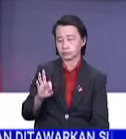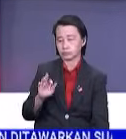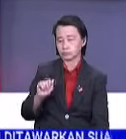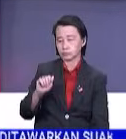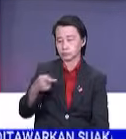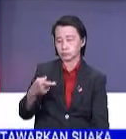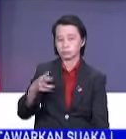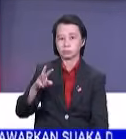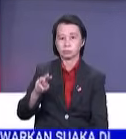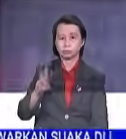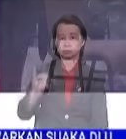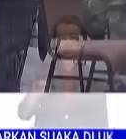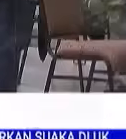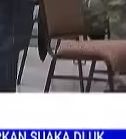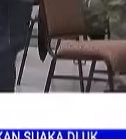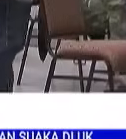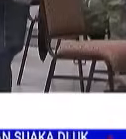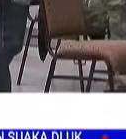Zaidi